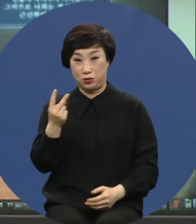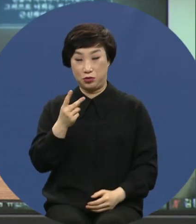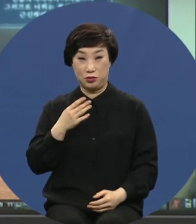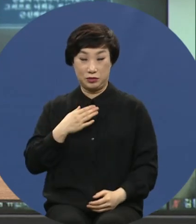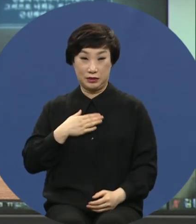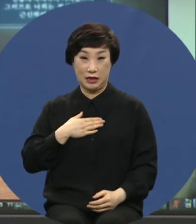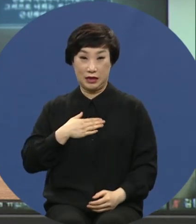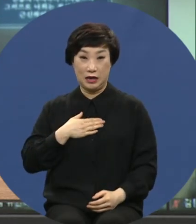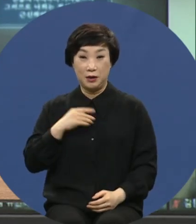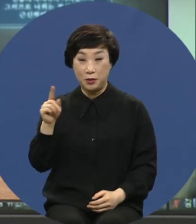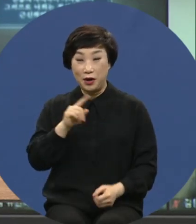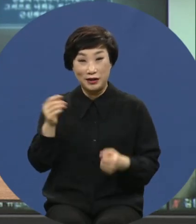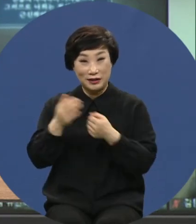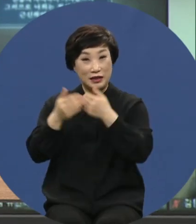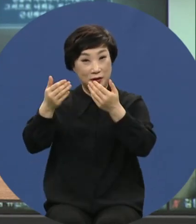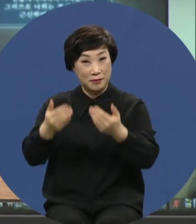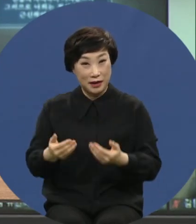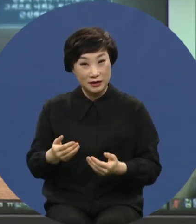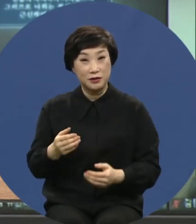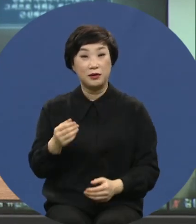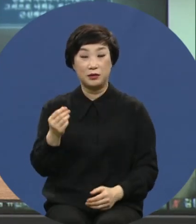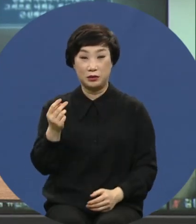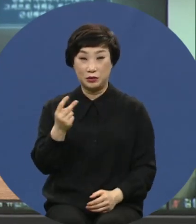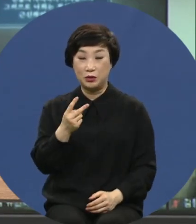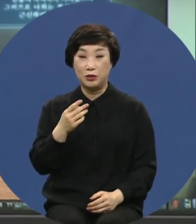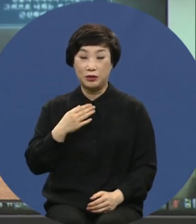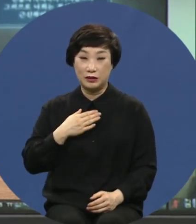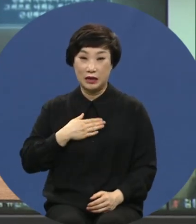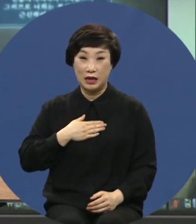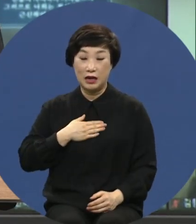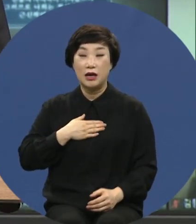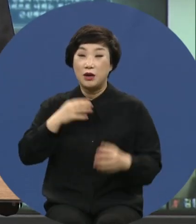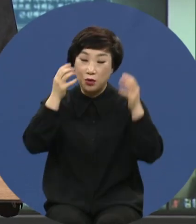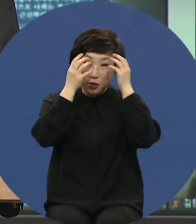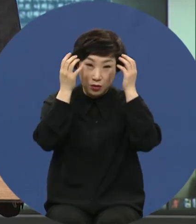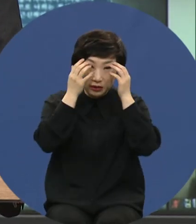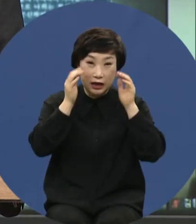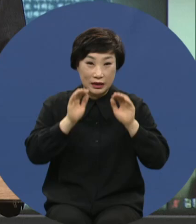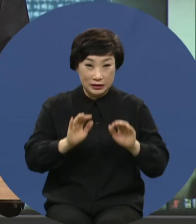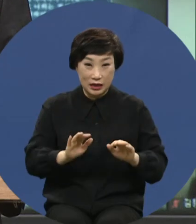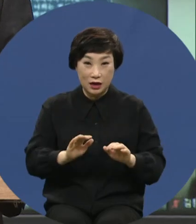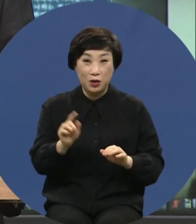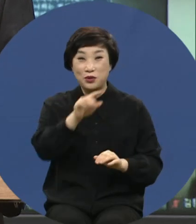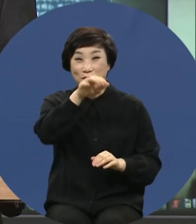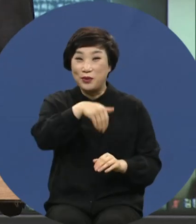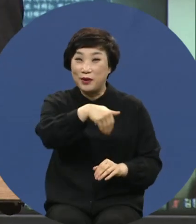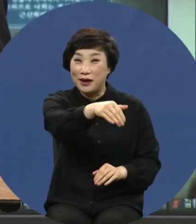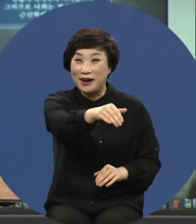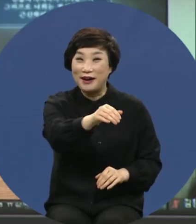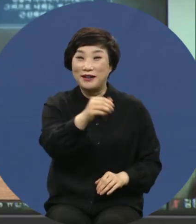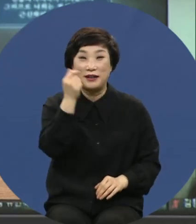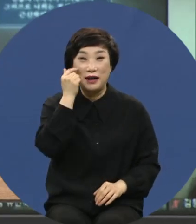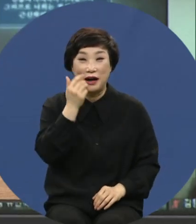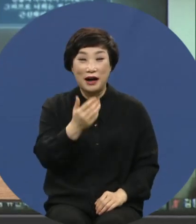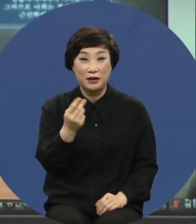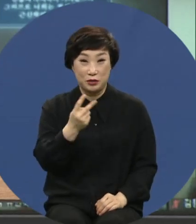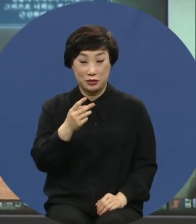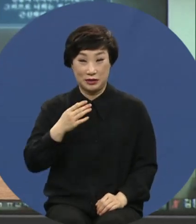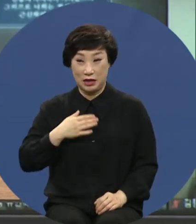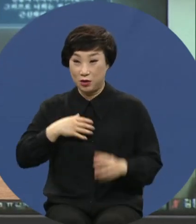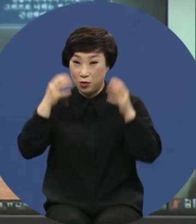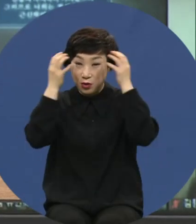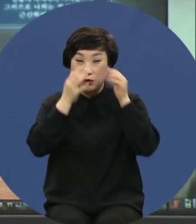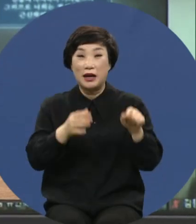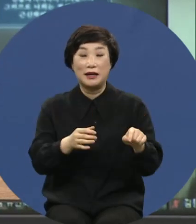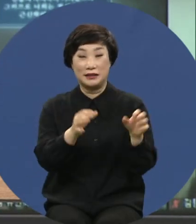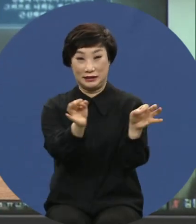어떤 은혜를 입었으며 나의 고난이 어디로 갔으며 나의